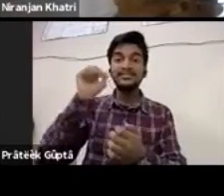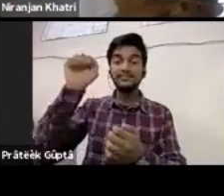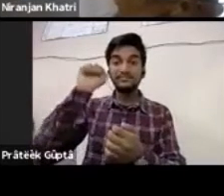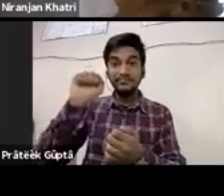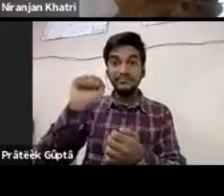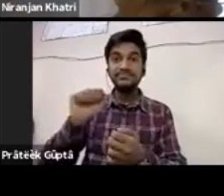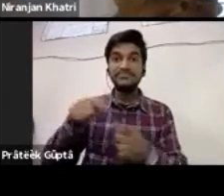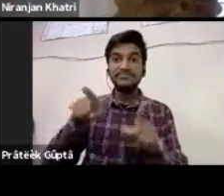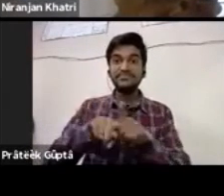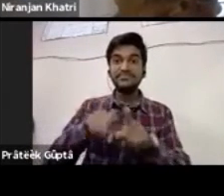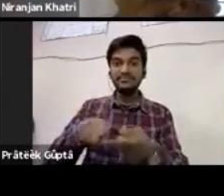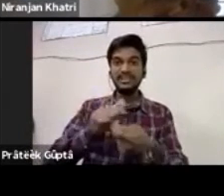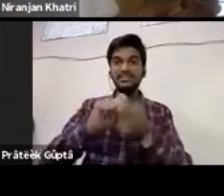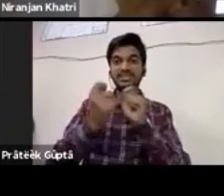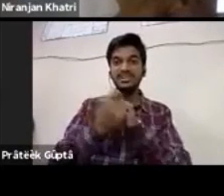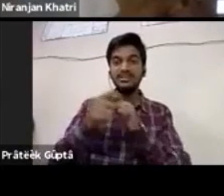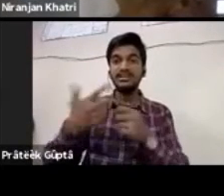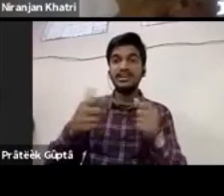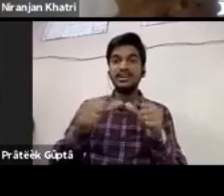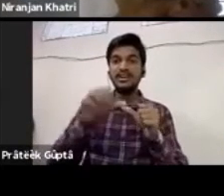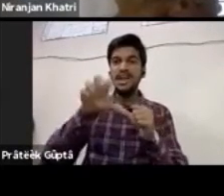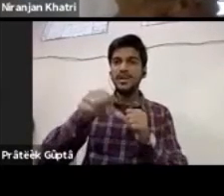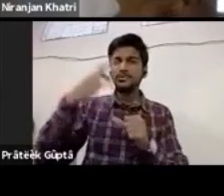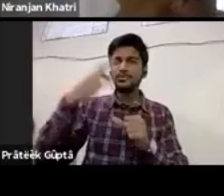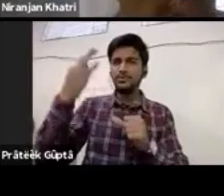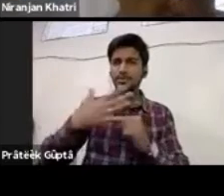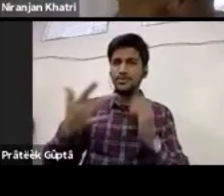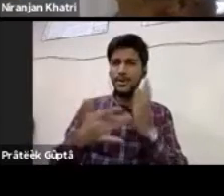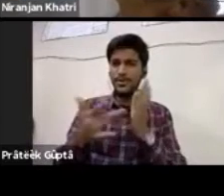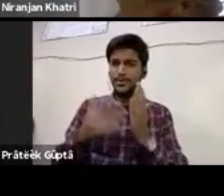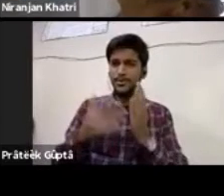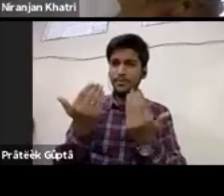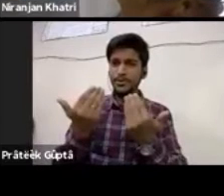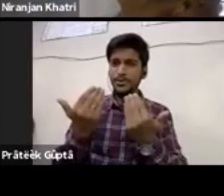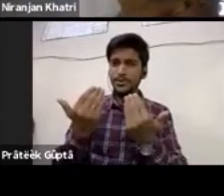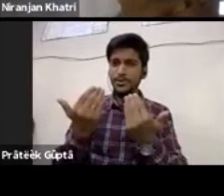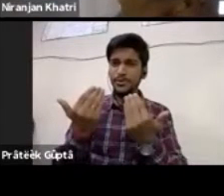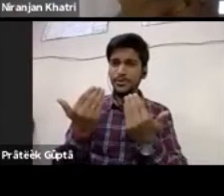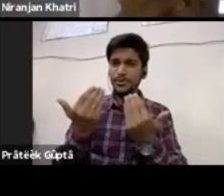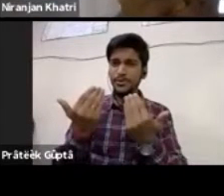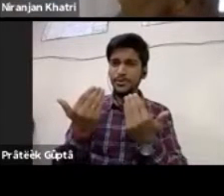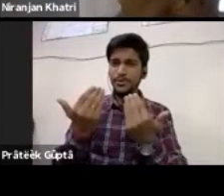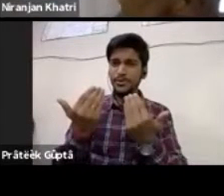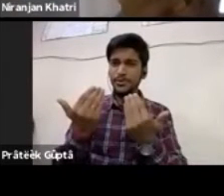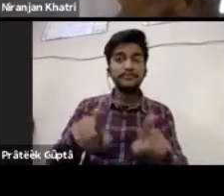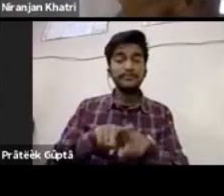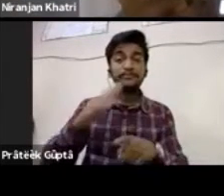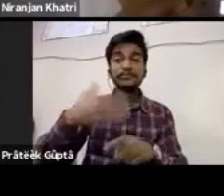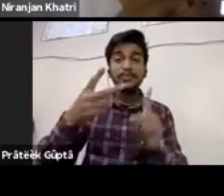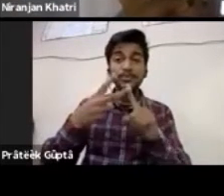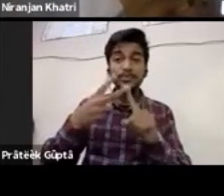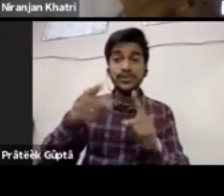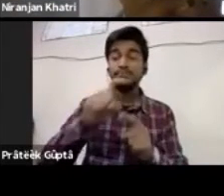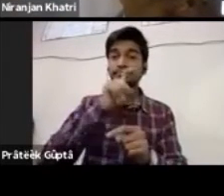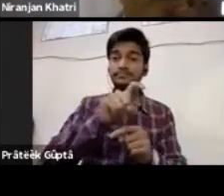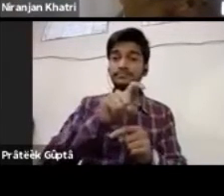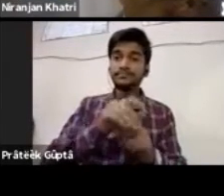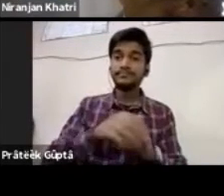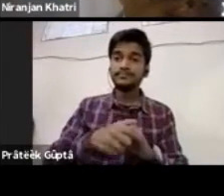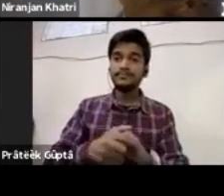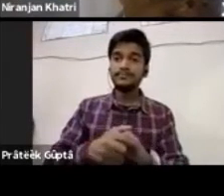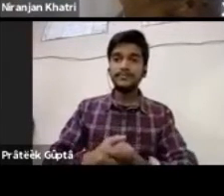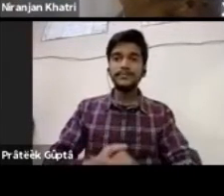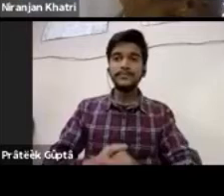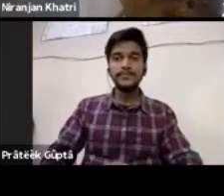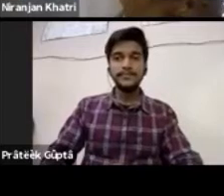करने के लिए हो सकती है इसमें? दूसरा ये है कि मेरा क्वेश्चन कि एक्चुअली ये